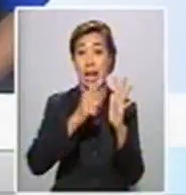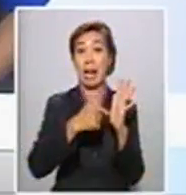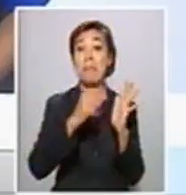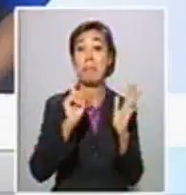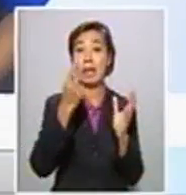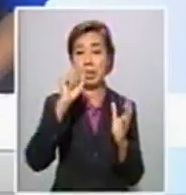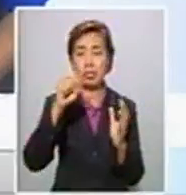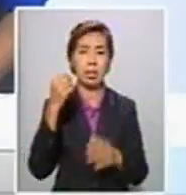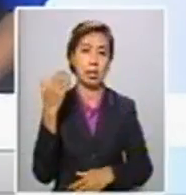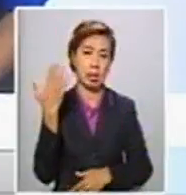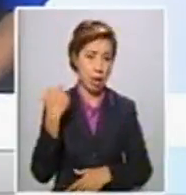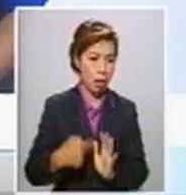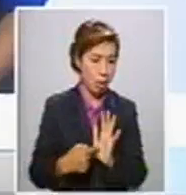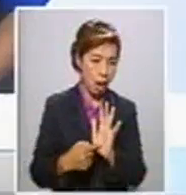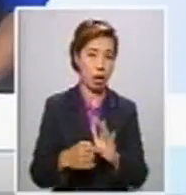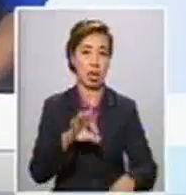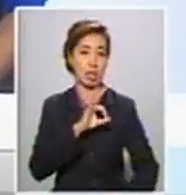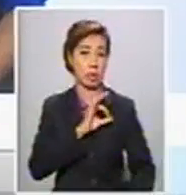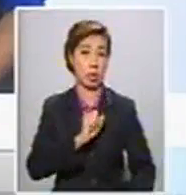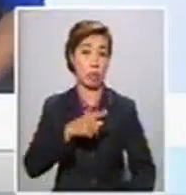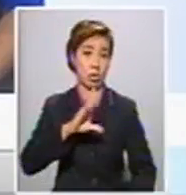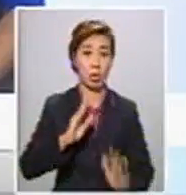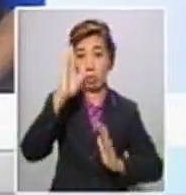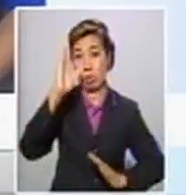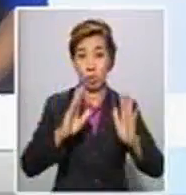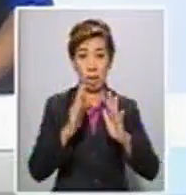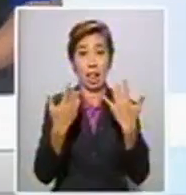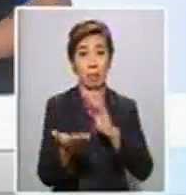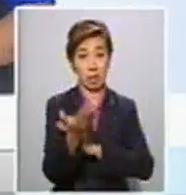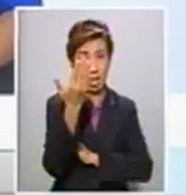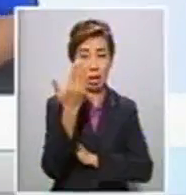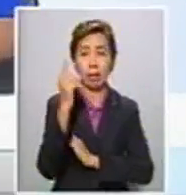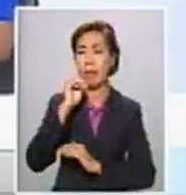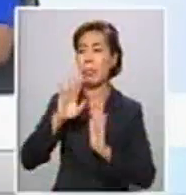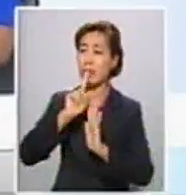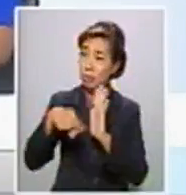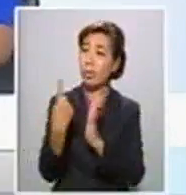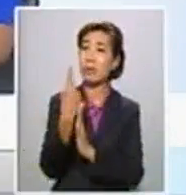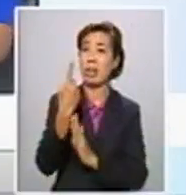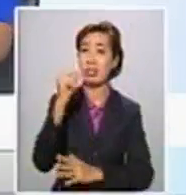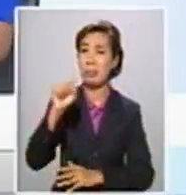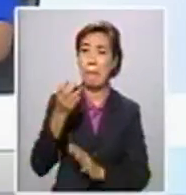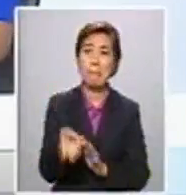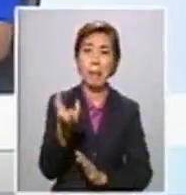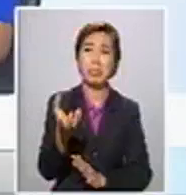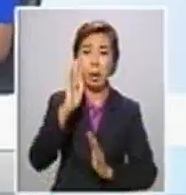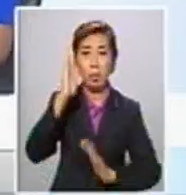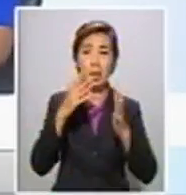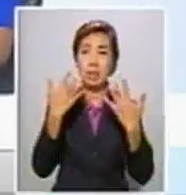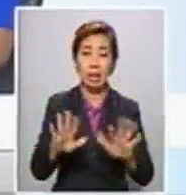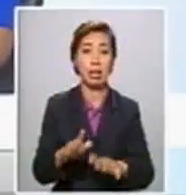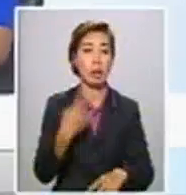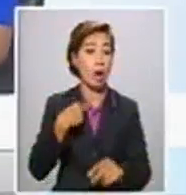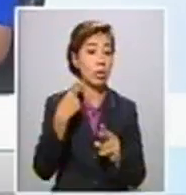ะครับที่ได้มีการลงมติกันไปเมื่อเช้านี้นะครับ ก็ใช้เวลาแค่หนึ่งชั่วโมงเองนะแป๊บเดียวเองนะคะโดยวิธีการ